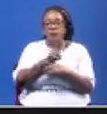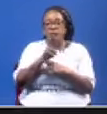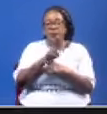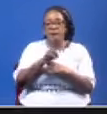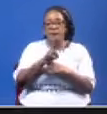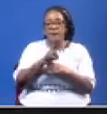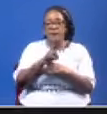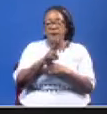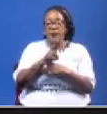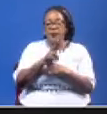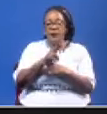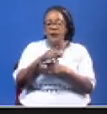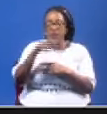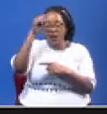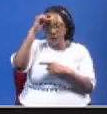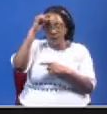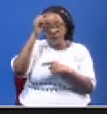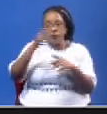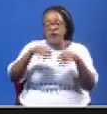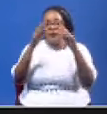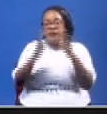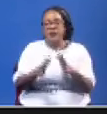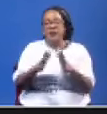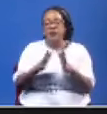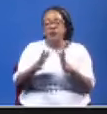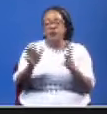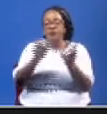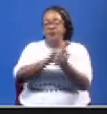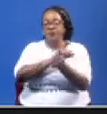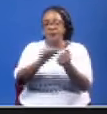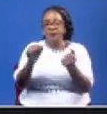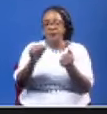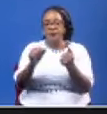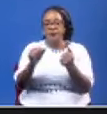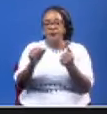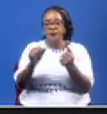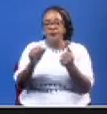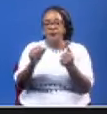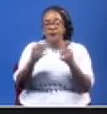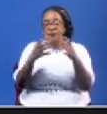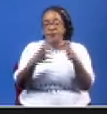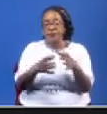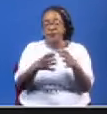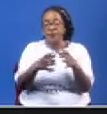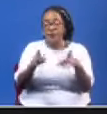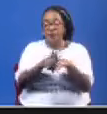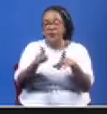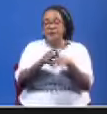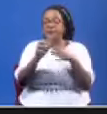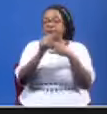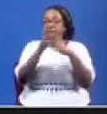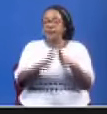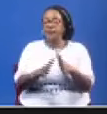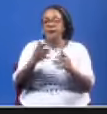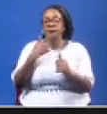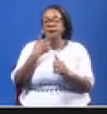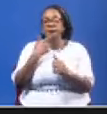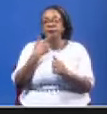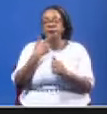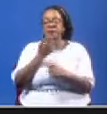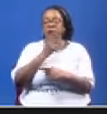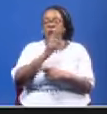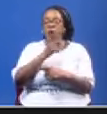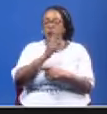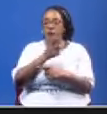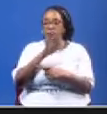wa serikali kuhujumu utendakazi wa vuguvugu hilo, kunradhi, huko viongozi wakitishiwa. Kulingana